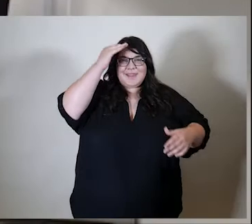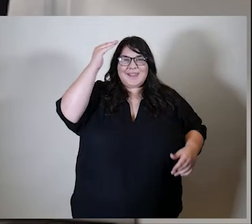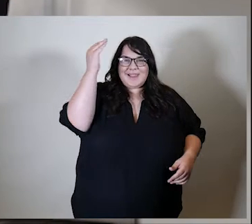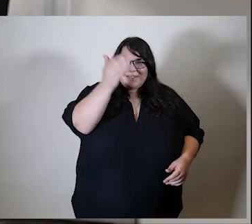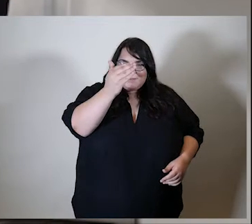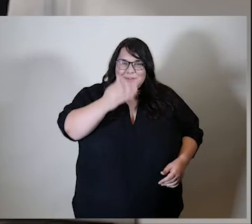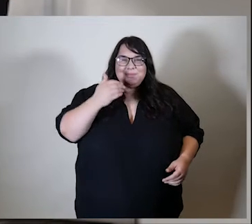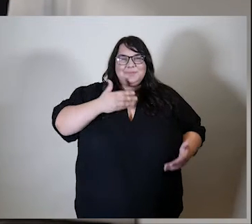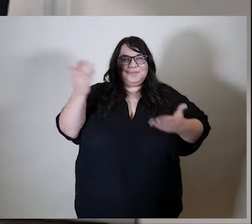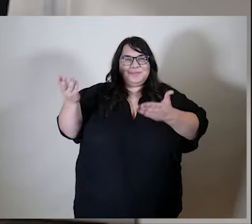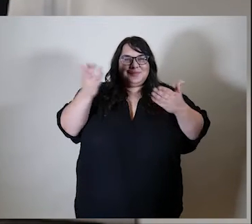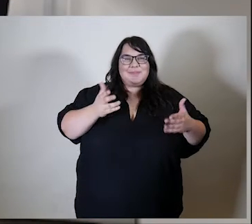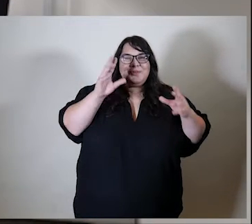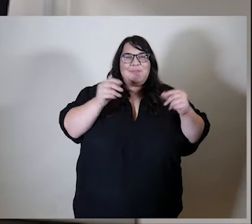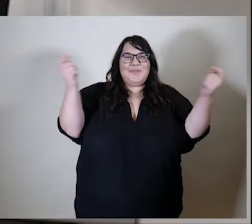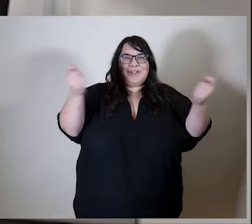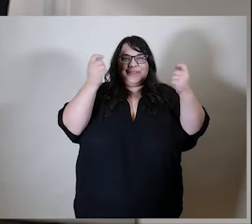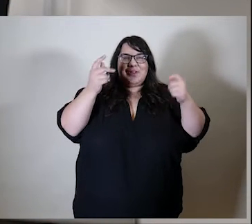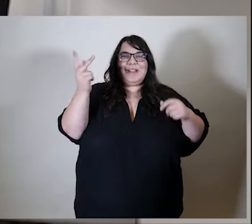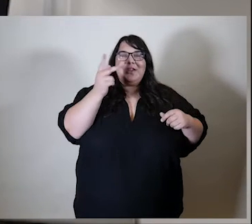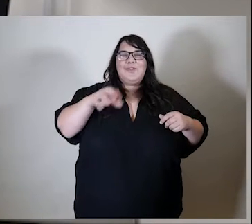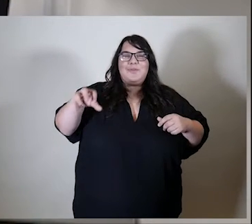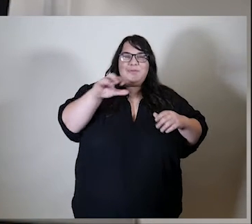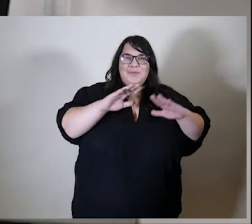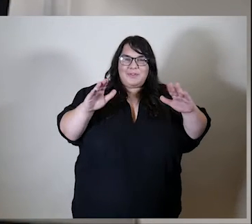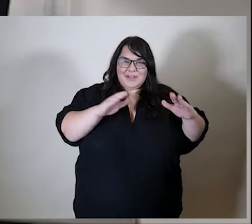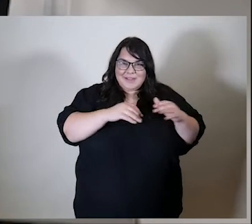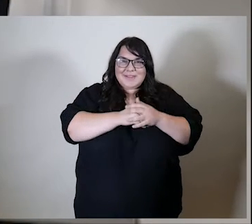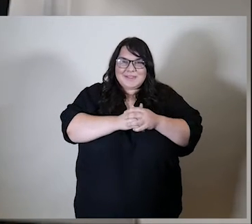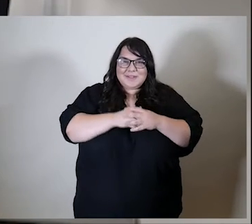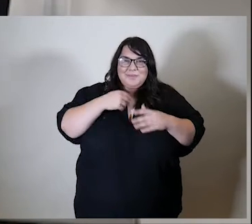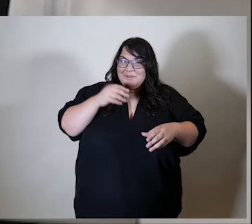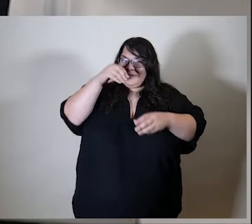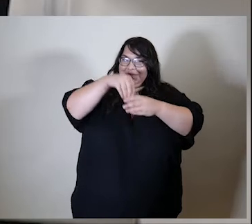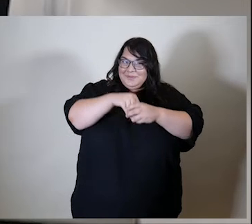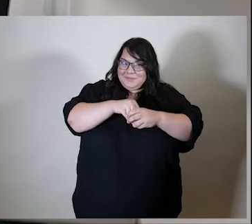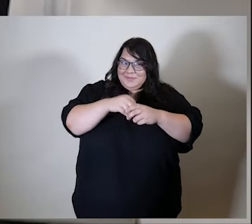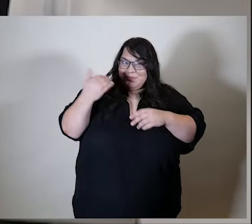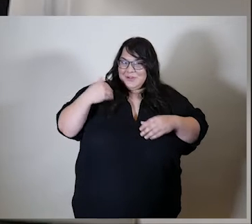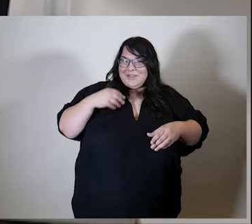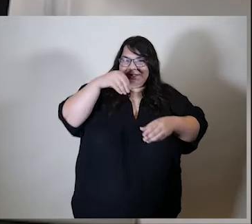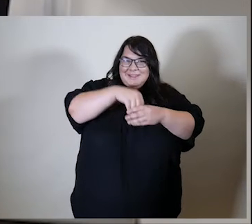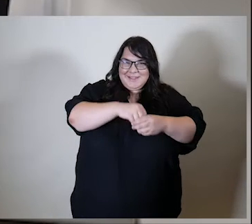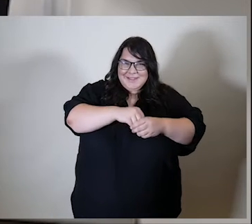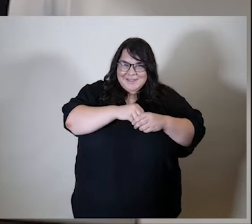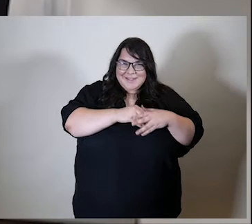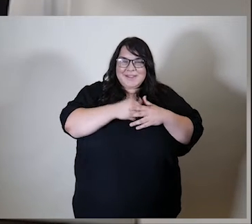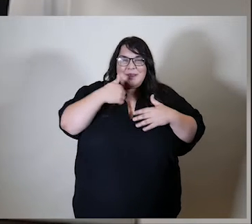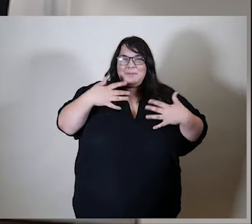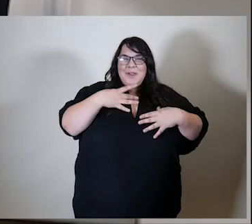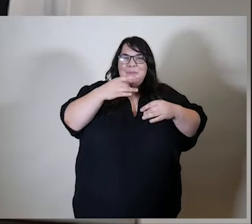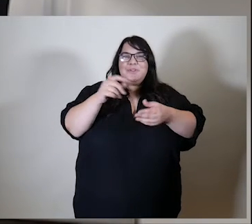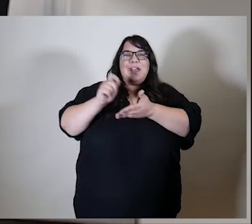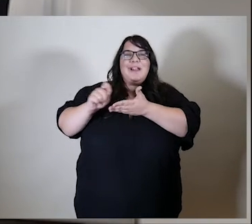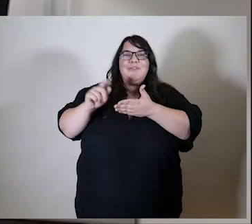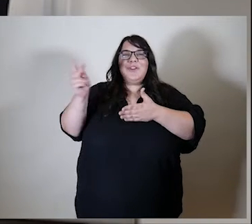Καλησπέρα σας. Σας καλωσορίζουμε στο Φεστιβάλ Φορέων Κοινωνικής Φροντίδας, στο οποίο έχουμε τη χαρά έπειτα από σχετική πρόσκληση να συμμετάσχουμε. Είμαστε εδώ ως